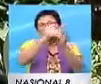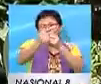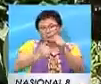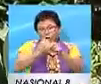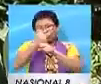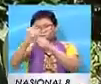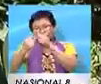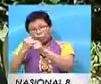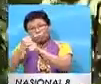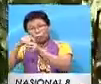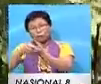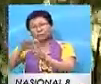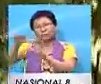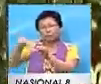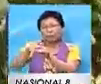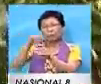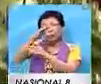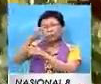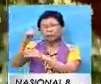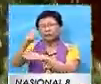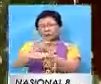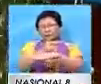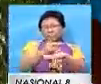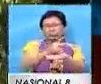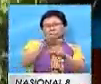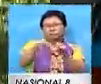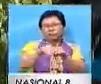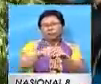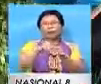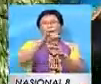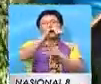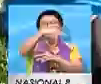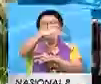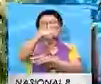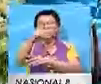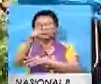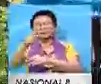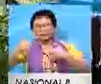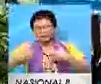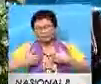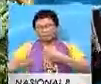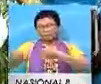tahunan ini membabitkan beberapa syarikat korporat termasuk perusahaan kecil sederhana.